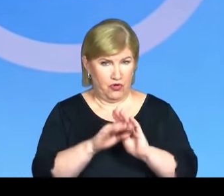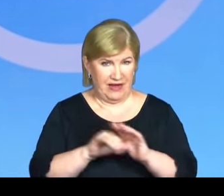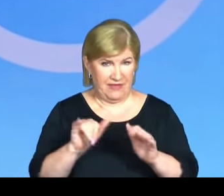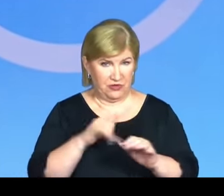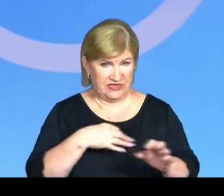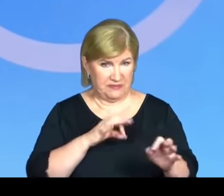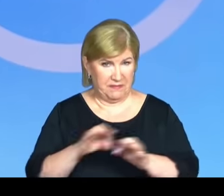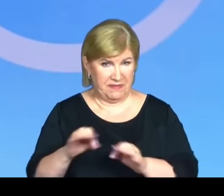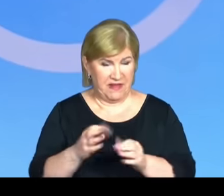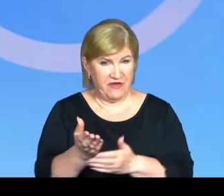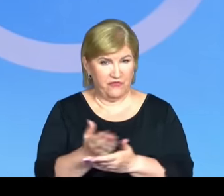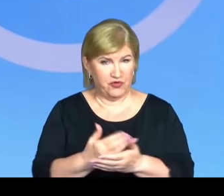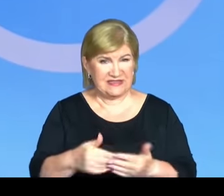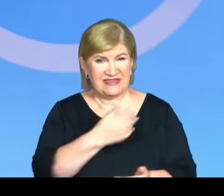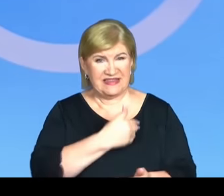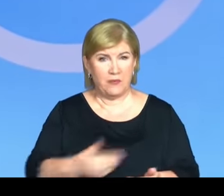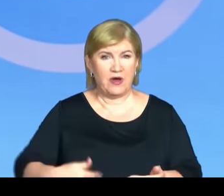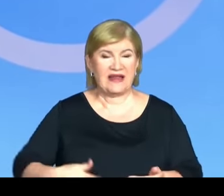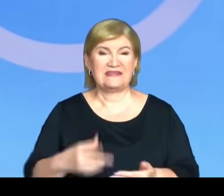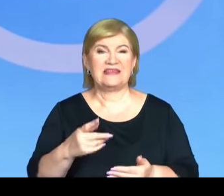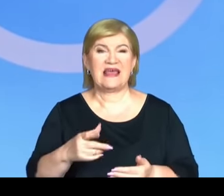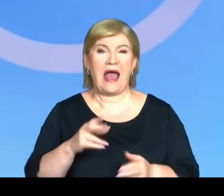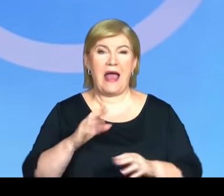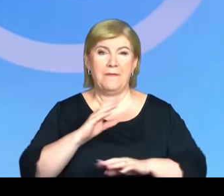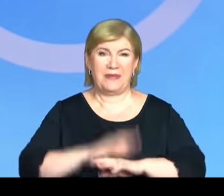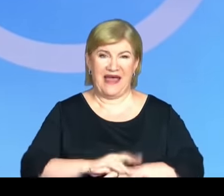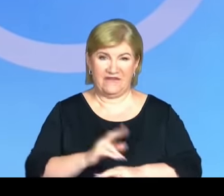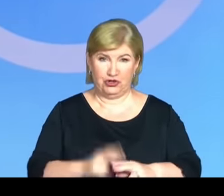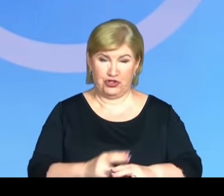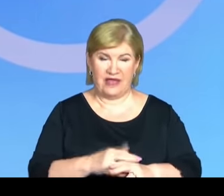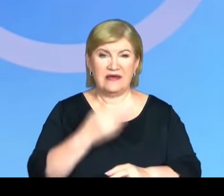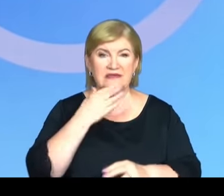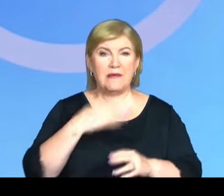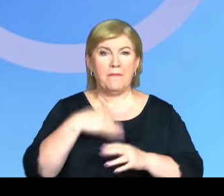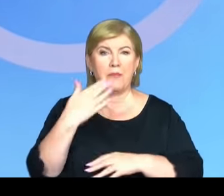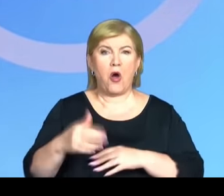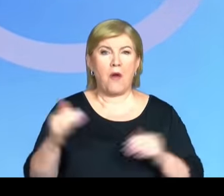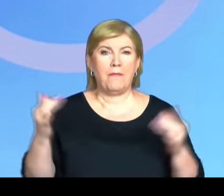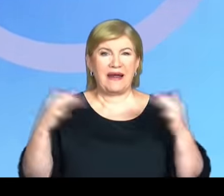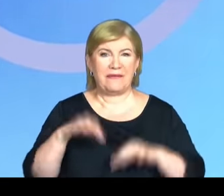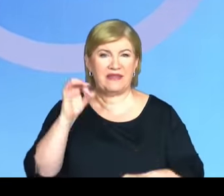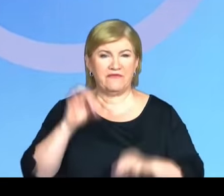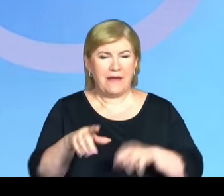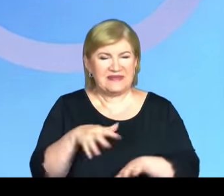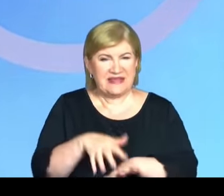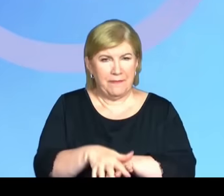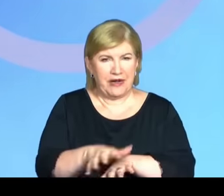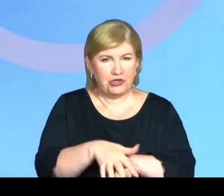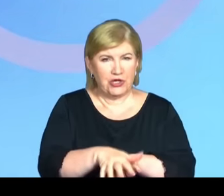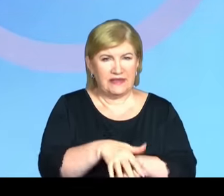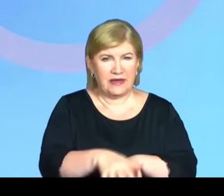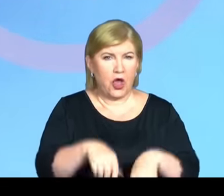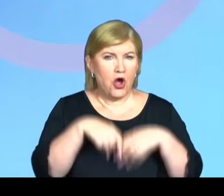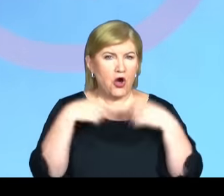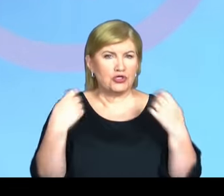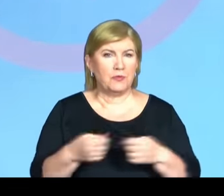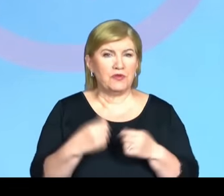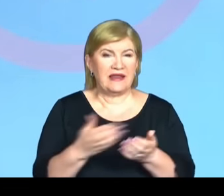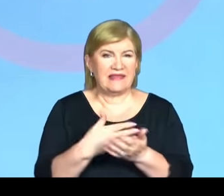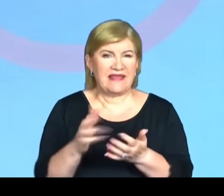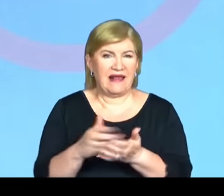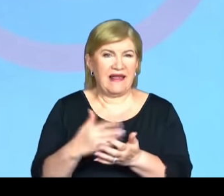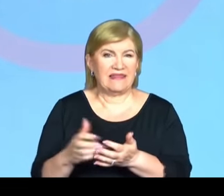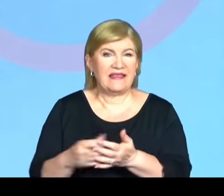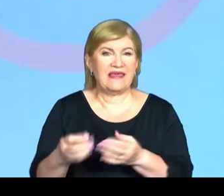pripravili v časti Demokracia a právny štát, chceme, aby sa po parlamentných voľbách prešetrilo hospodárnosť nakladania s